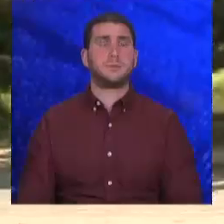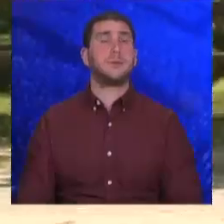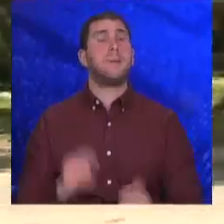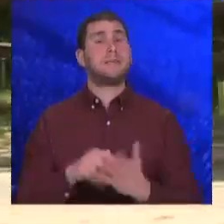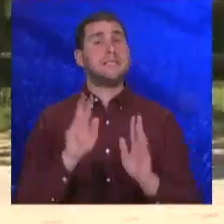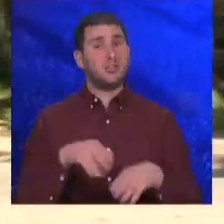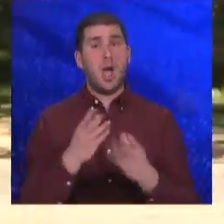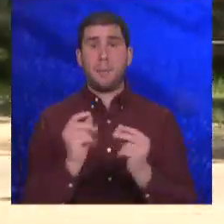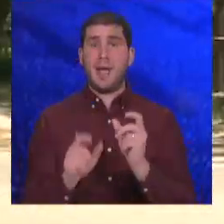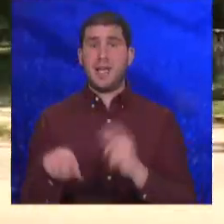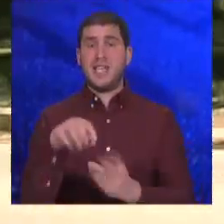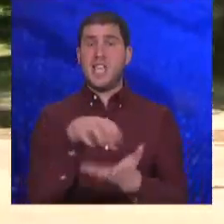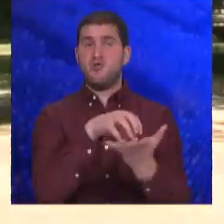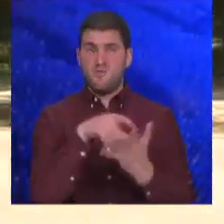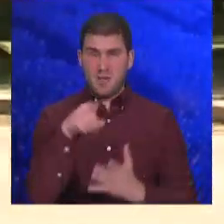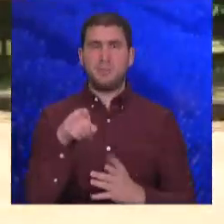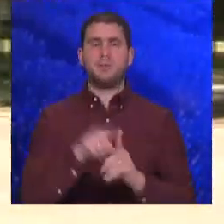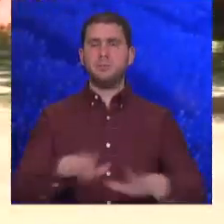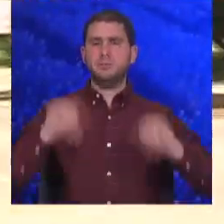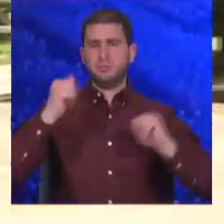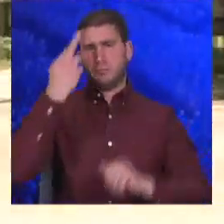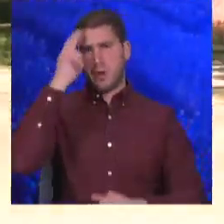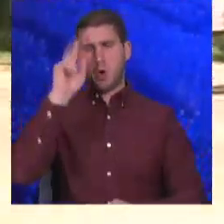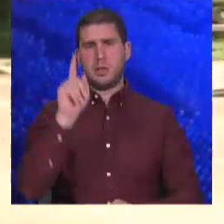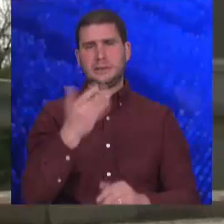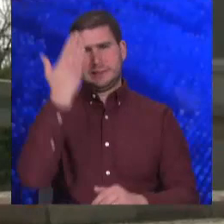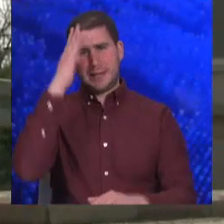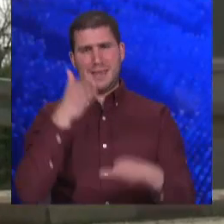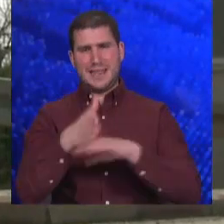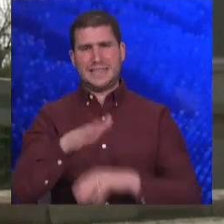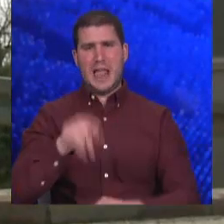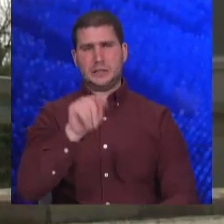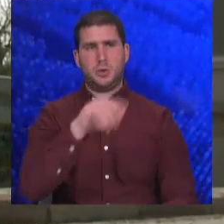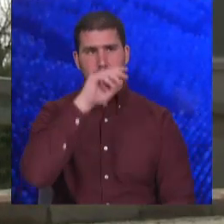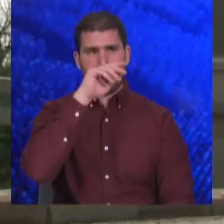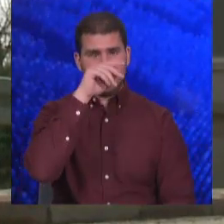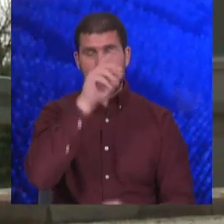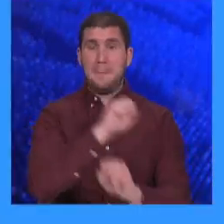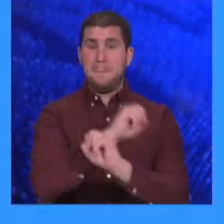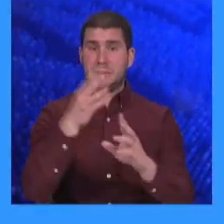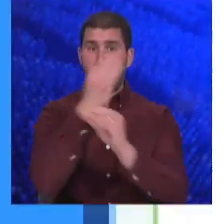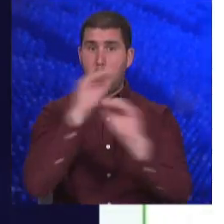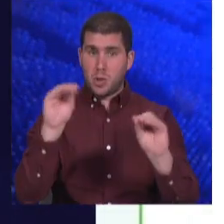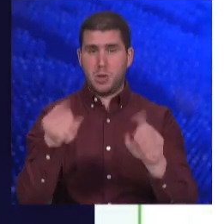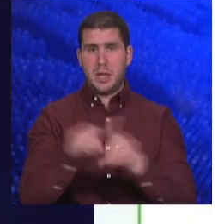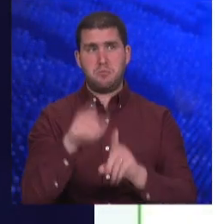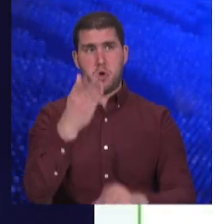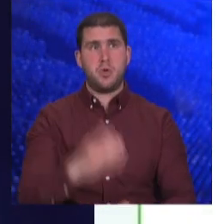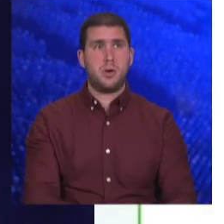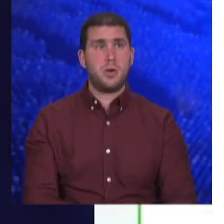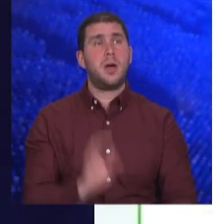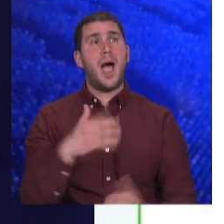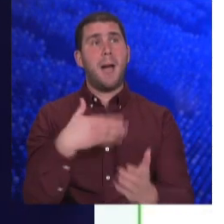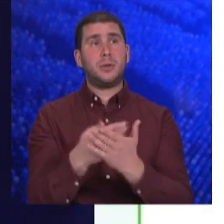מעט יישובים שנרתעים מהרעיון שזרים ייכנסו לתחומם. שם פרסמו הודעות בסגנון הזה. על פי המלצות